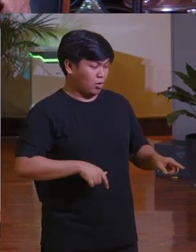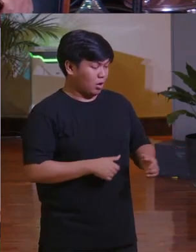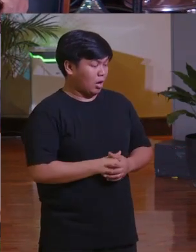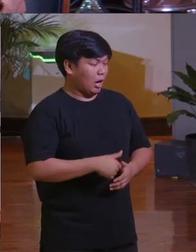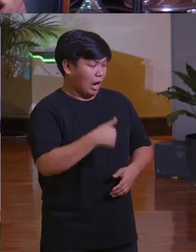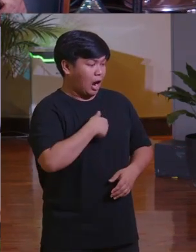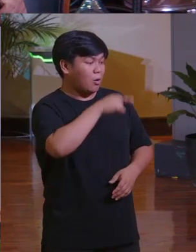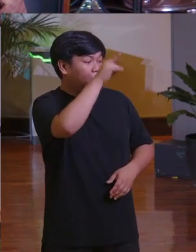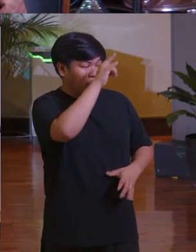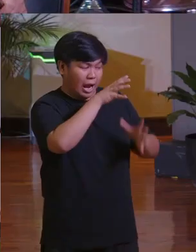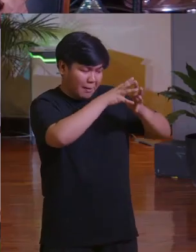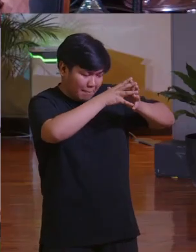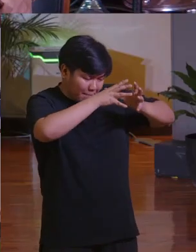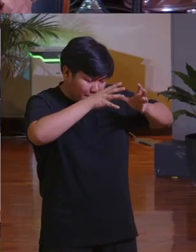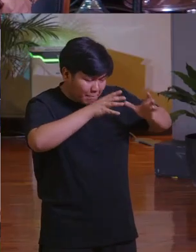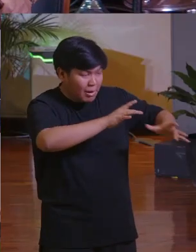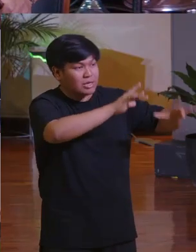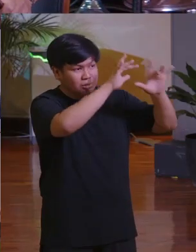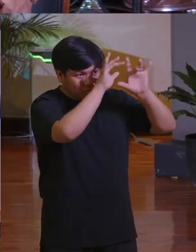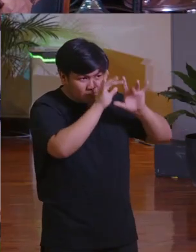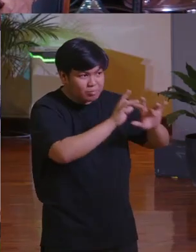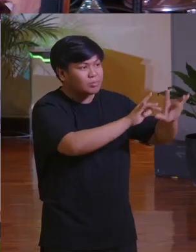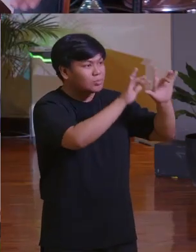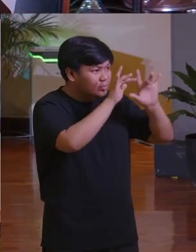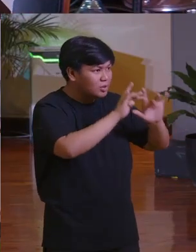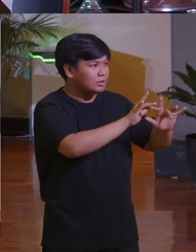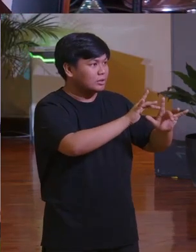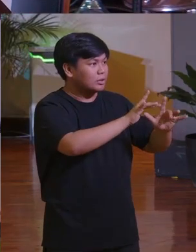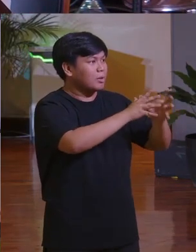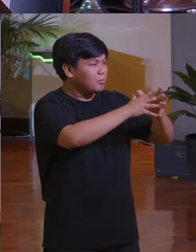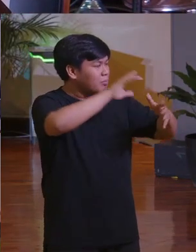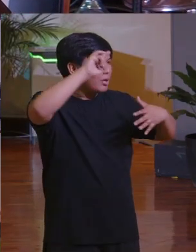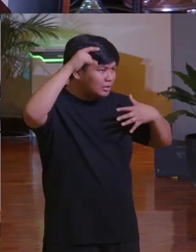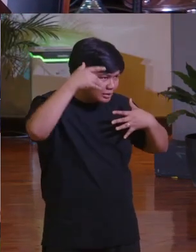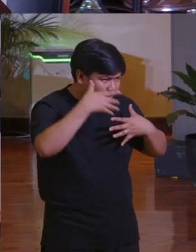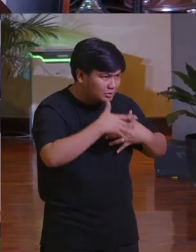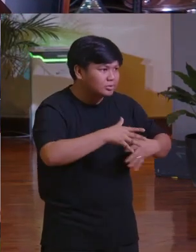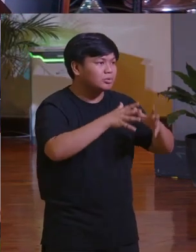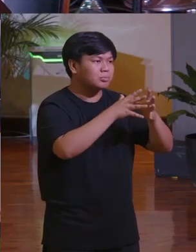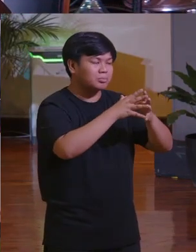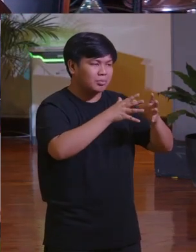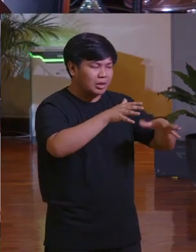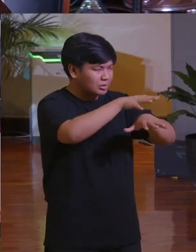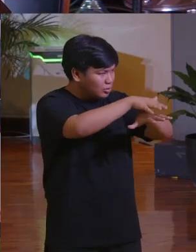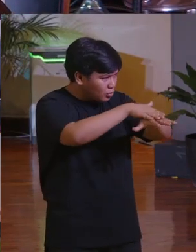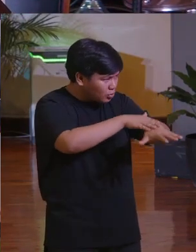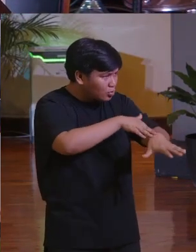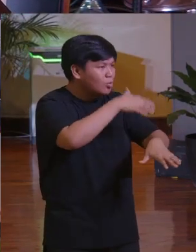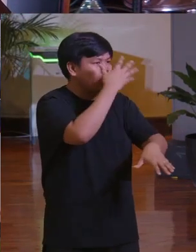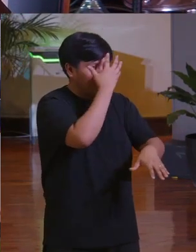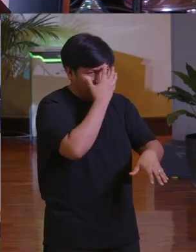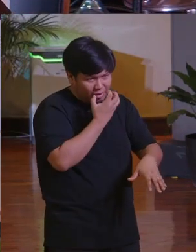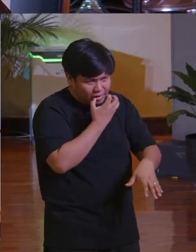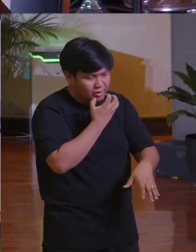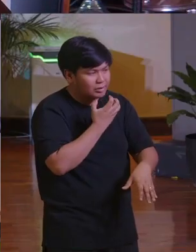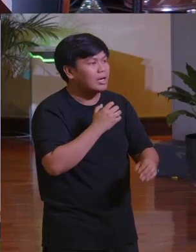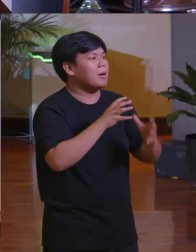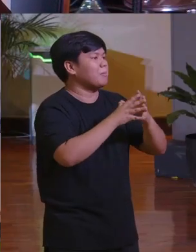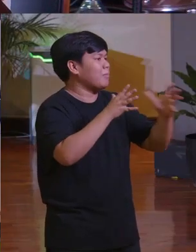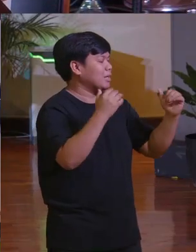a God merciful and gracious, slow to anger and abounding in steadfast love